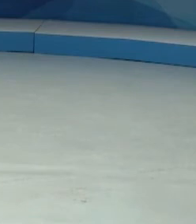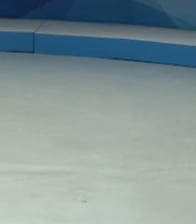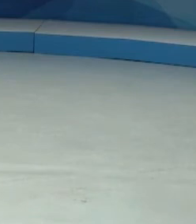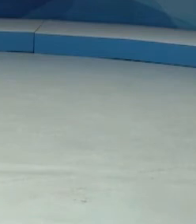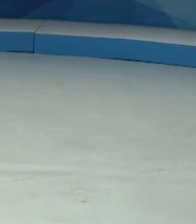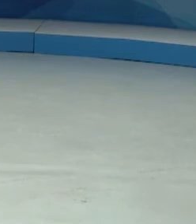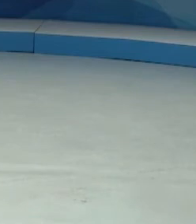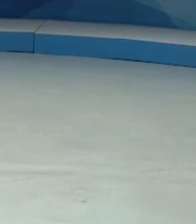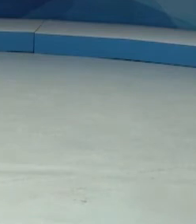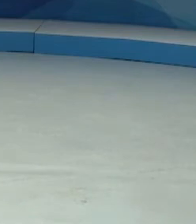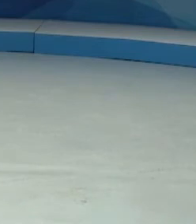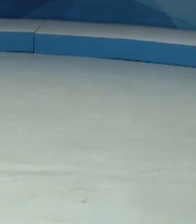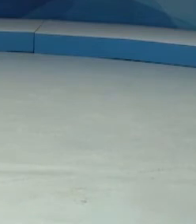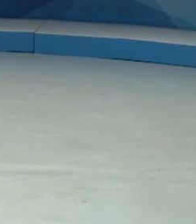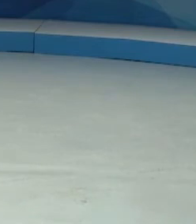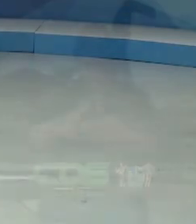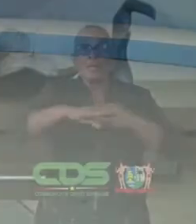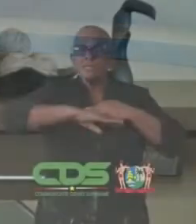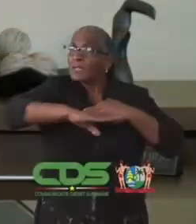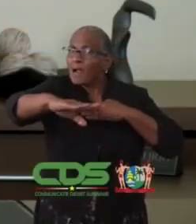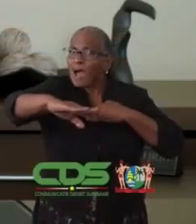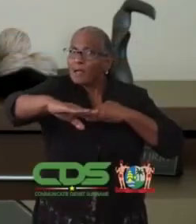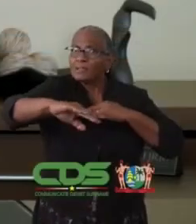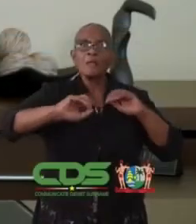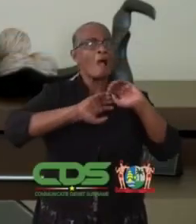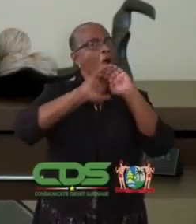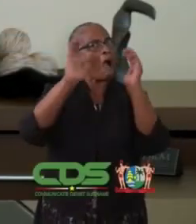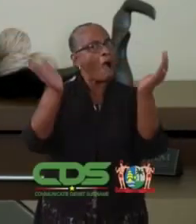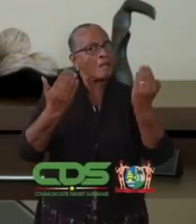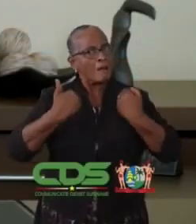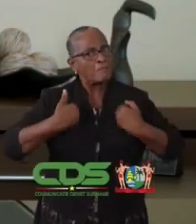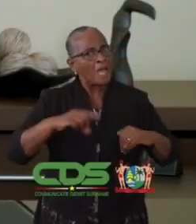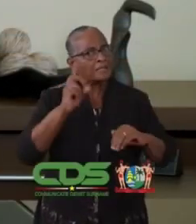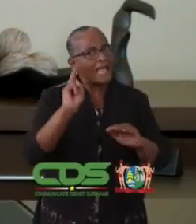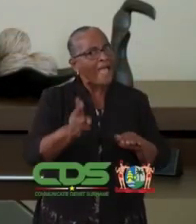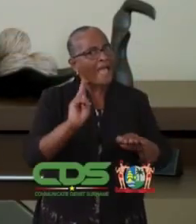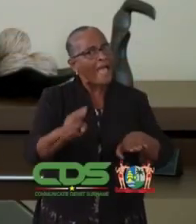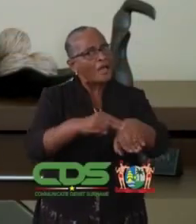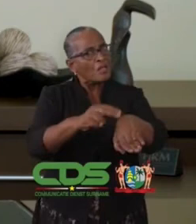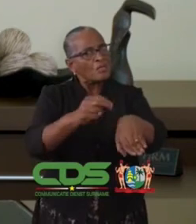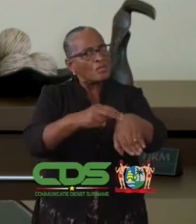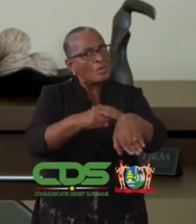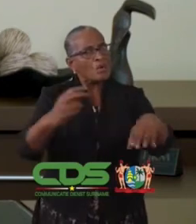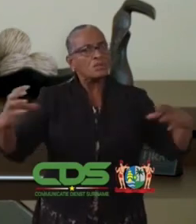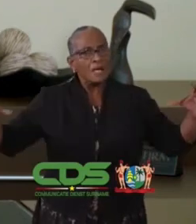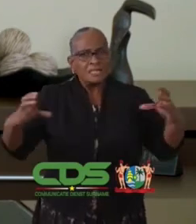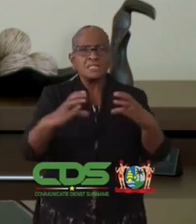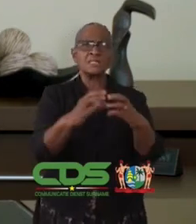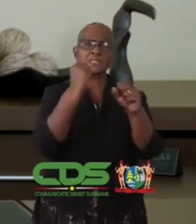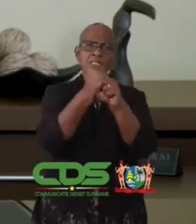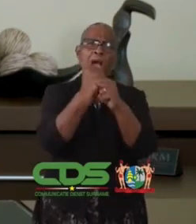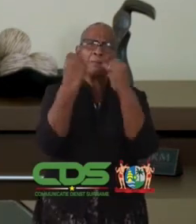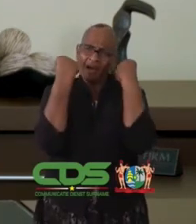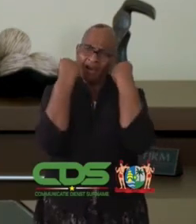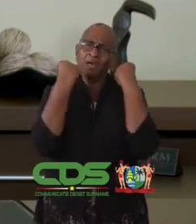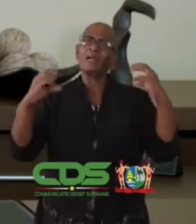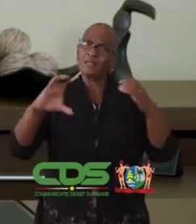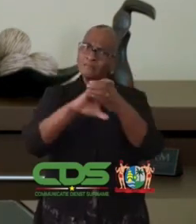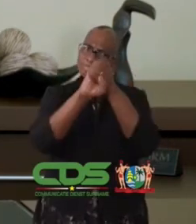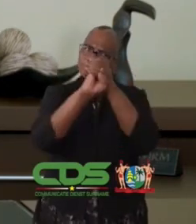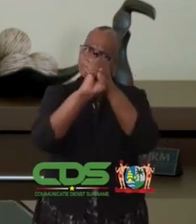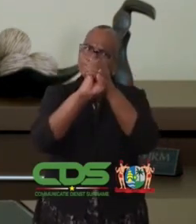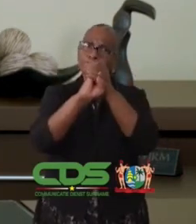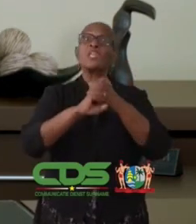onze toekomst gaan plannen. Als land hebben we alle burgers nodig. We moeten samen onze